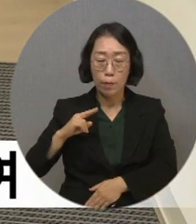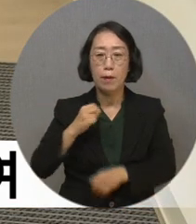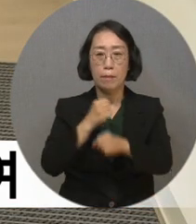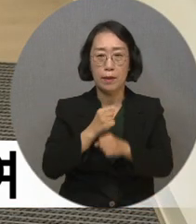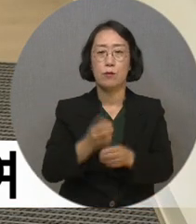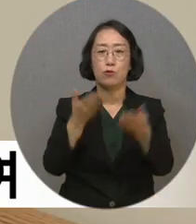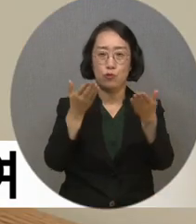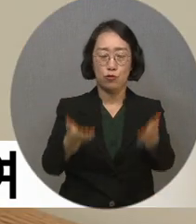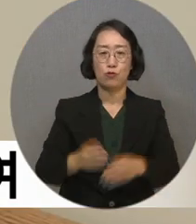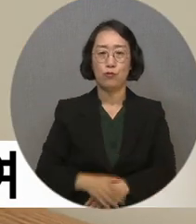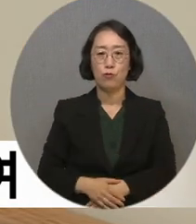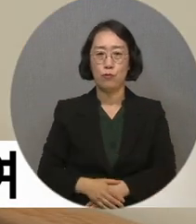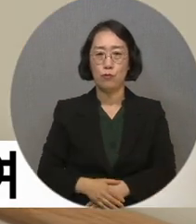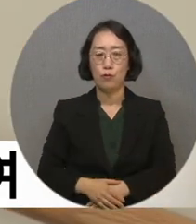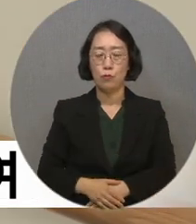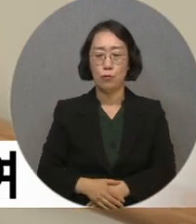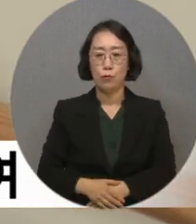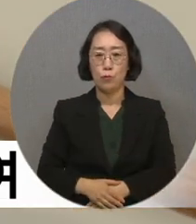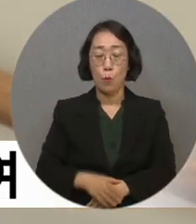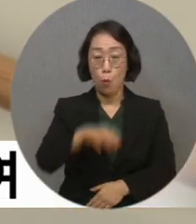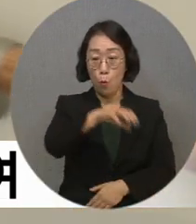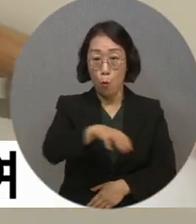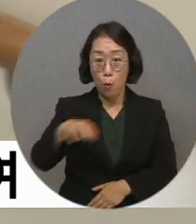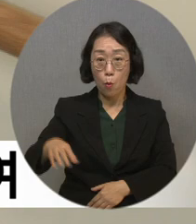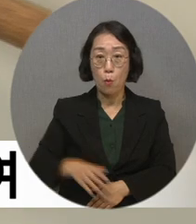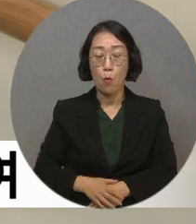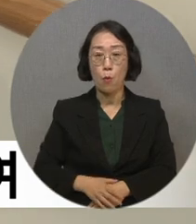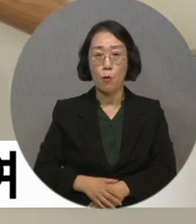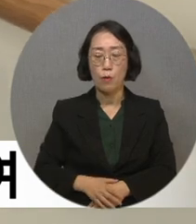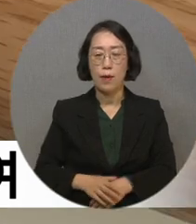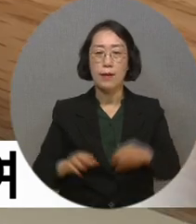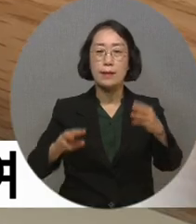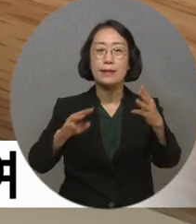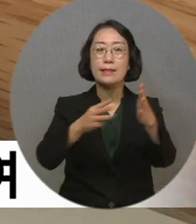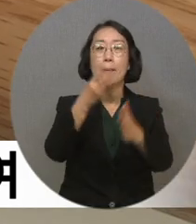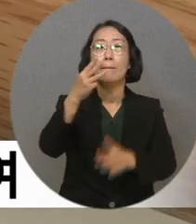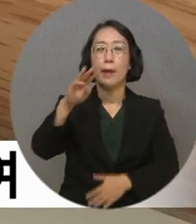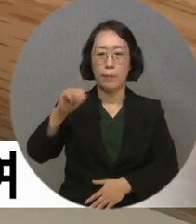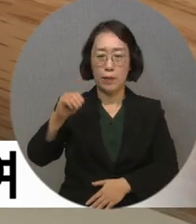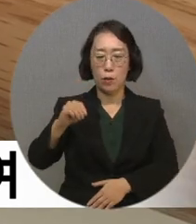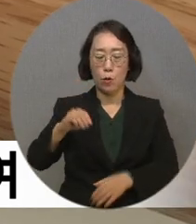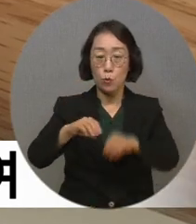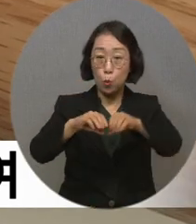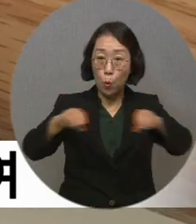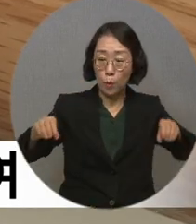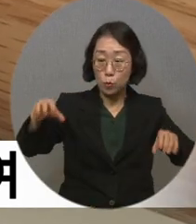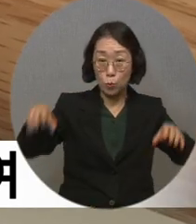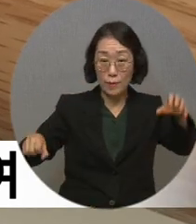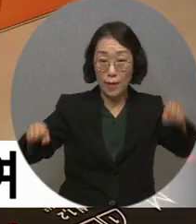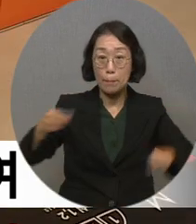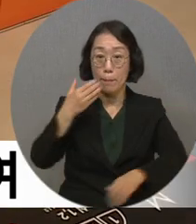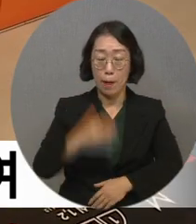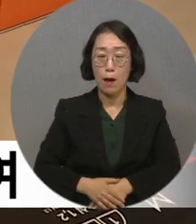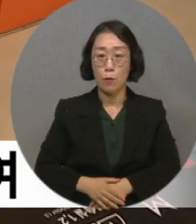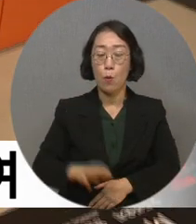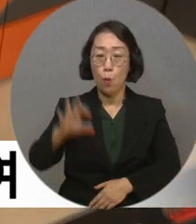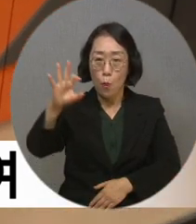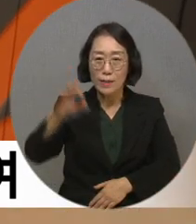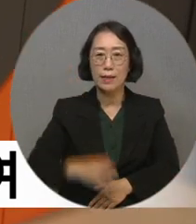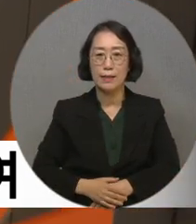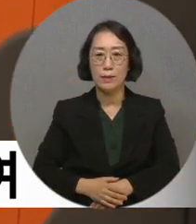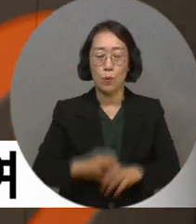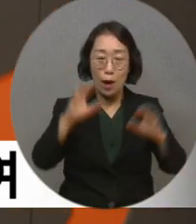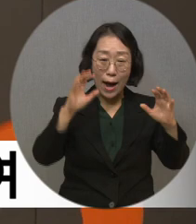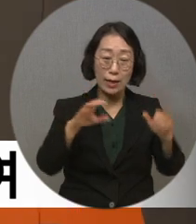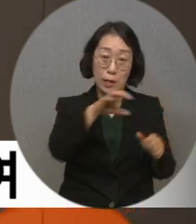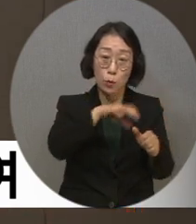조성했습니다. 건물벽 곳곳에 전체 길이만 300m에 달하는 핸드레일을 설치하고 화장실과 수유실 등